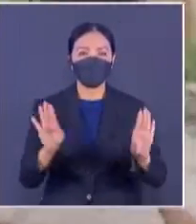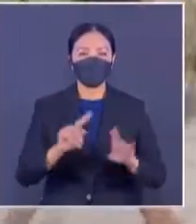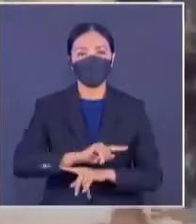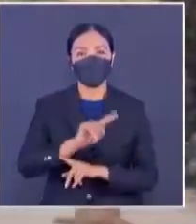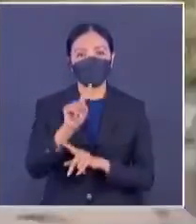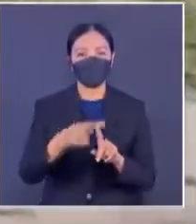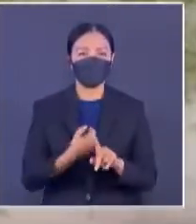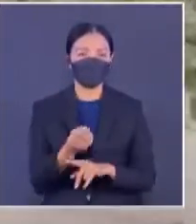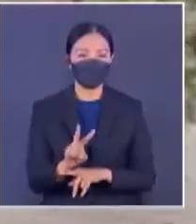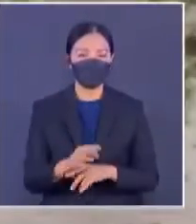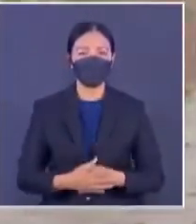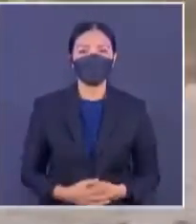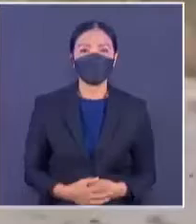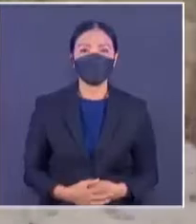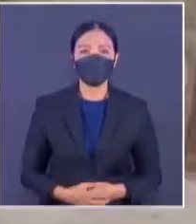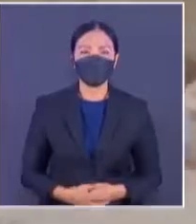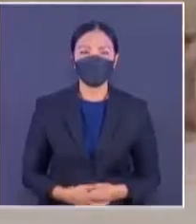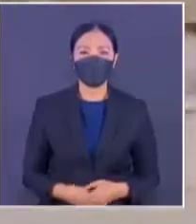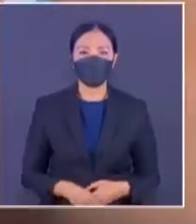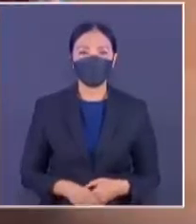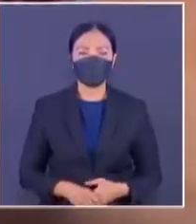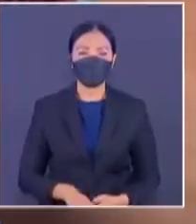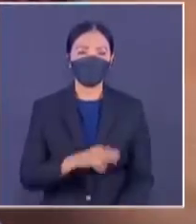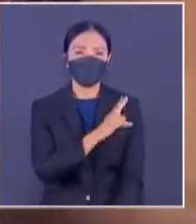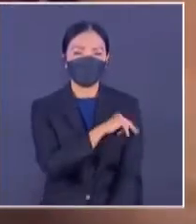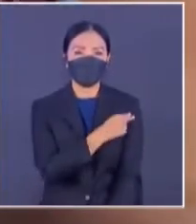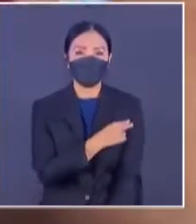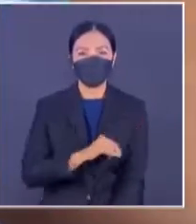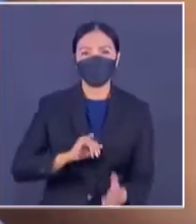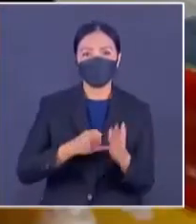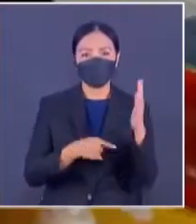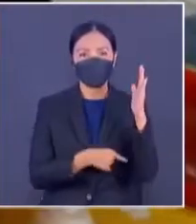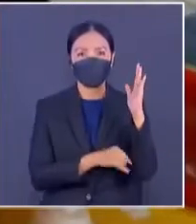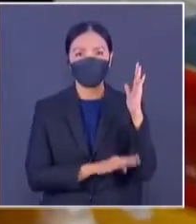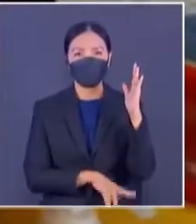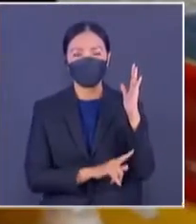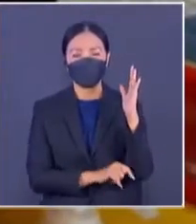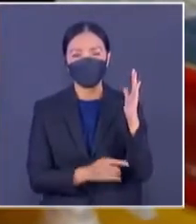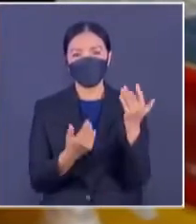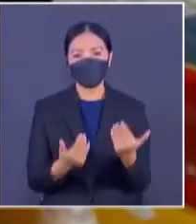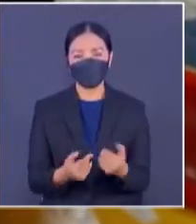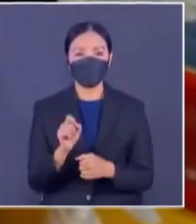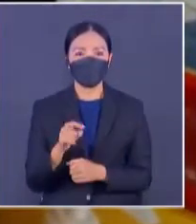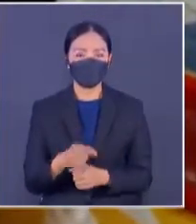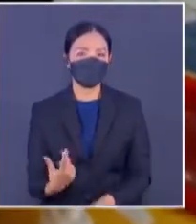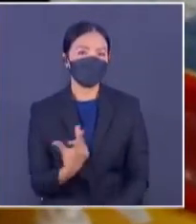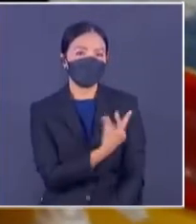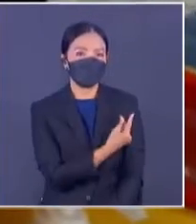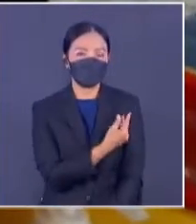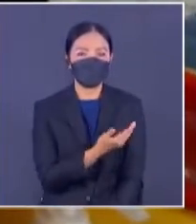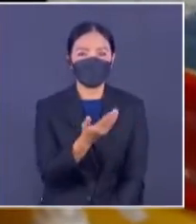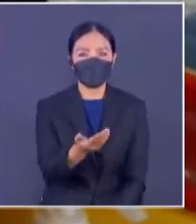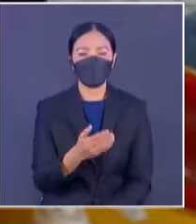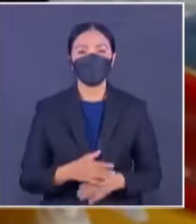มนี้ครับนายแพทย์ชัยรัตน์ลำโปนายแพทย์สาธารณสุขจังหวัดตรังระบุว่าขณะนี้กำลังเร่งระดมฉีดวัคซีนในพื้น